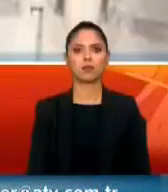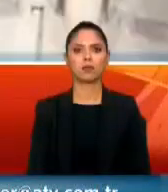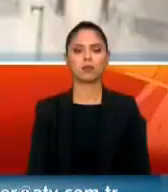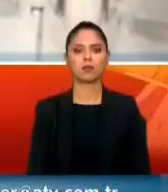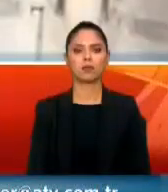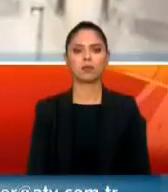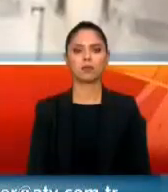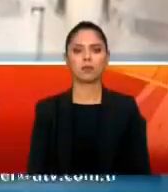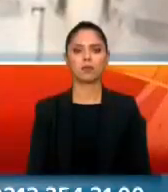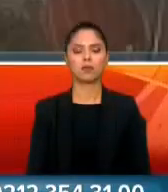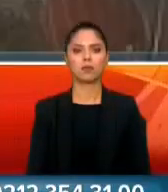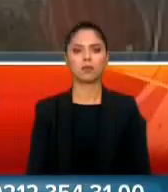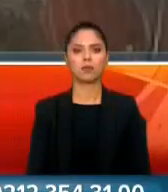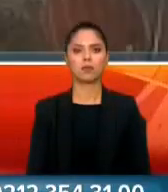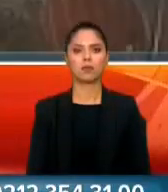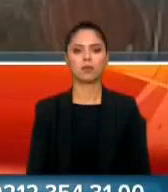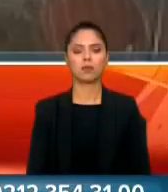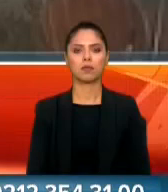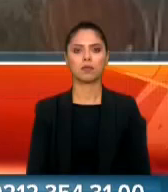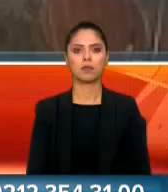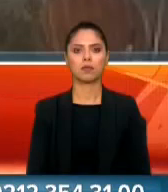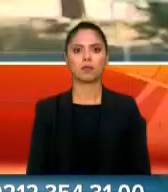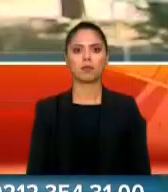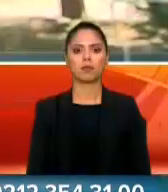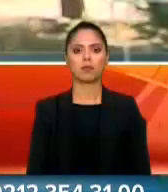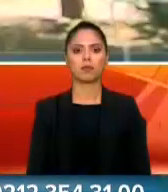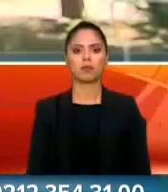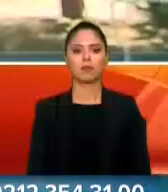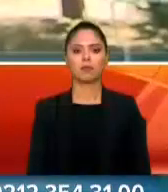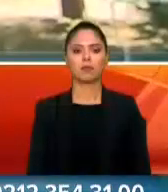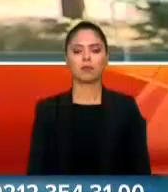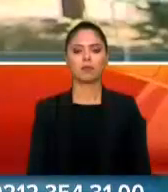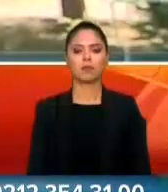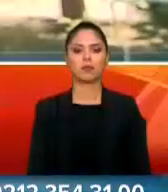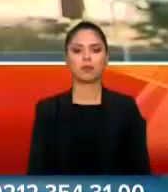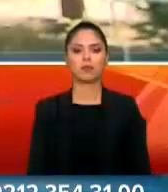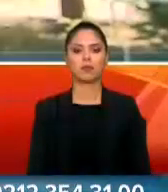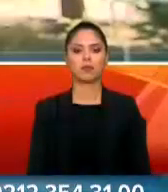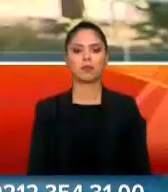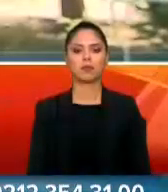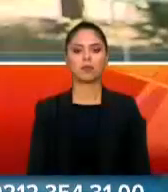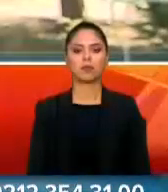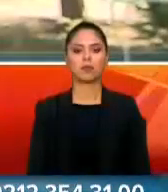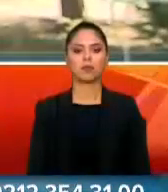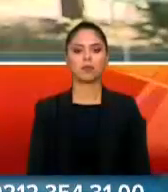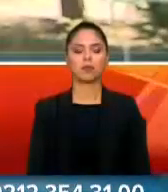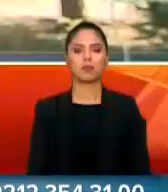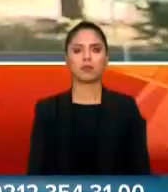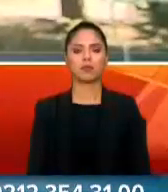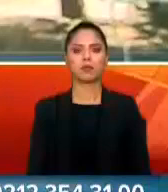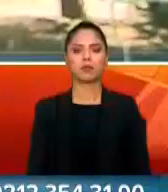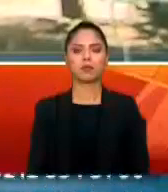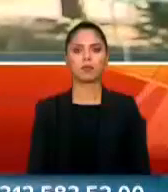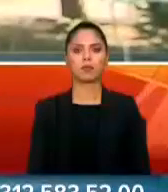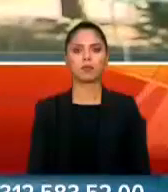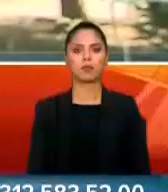ol ve Marmara'da 7'den büyük bir deprem bekliyoruz yakın Gelecekte bu